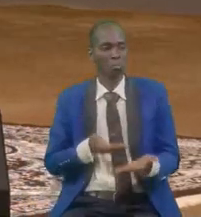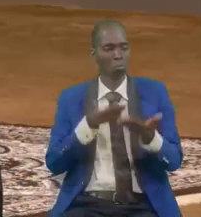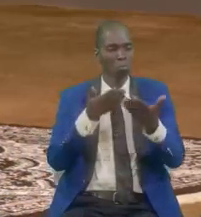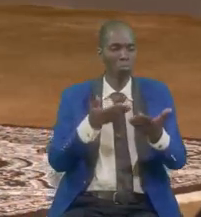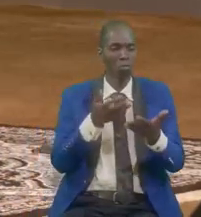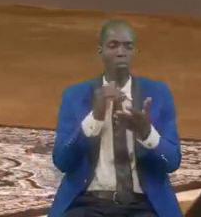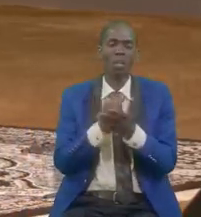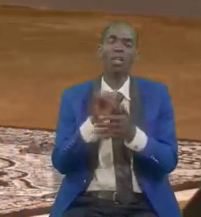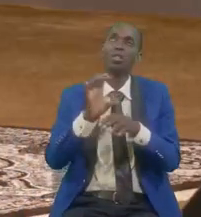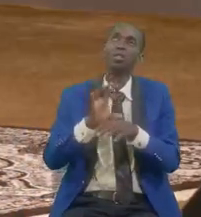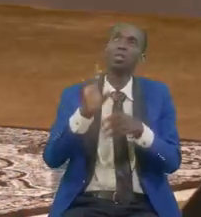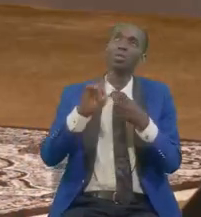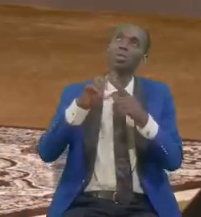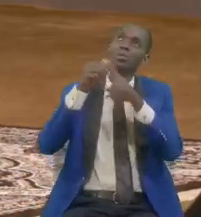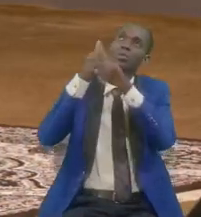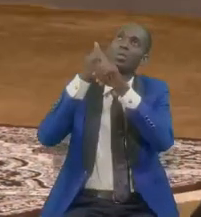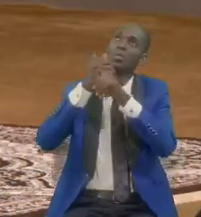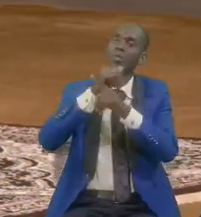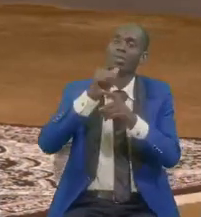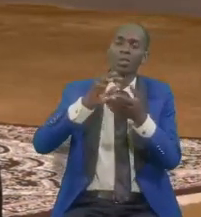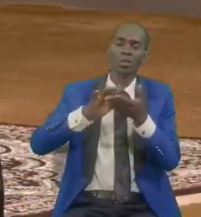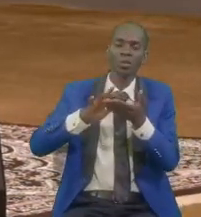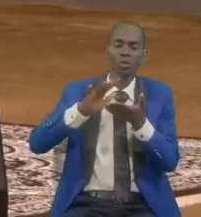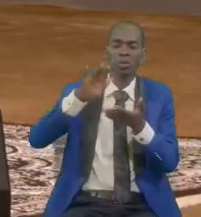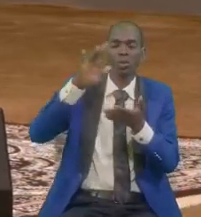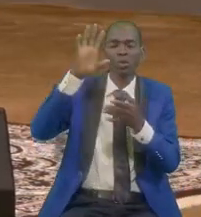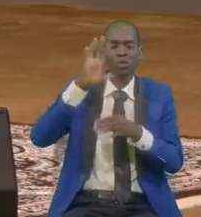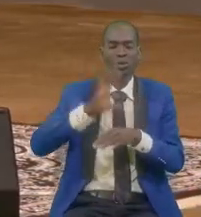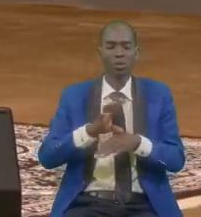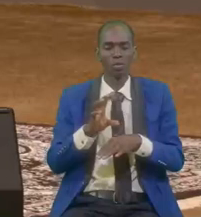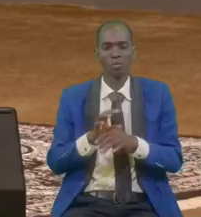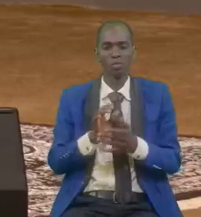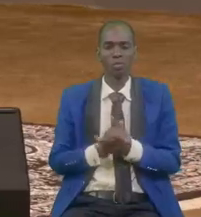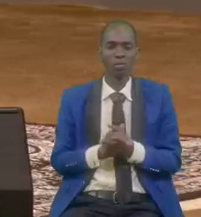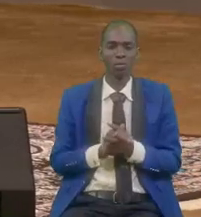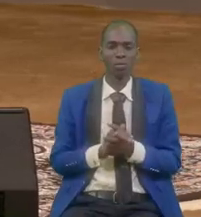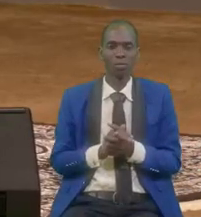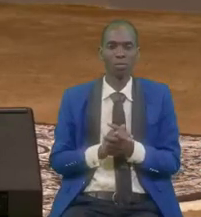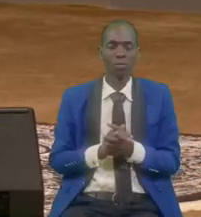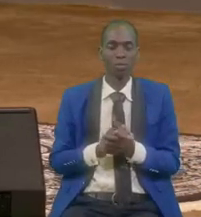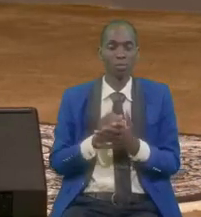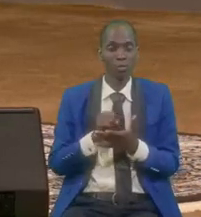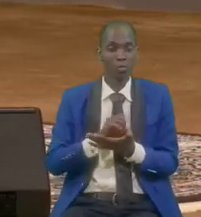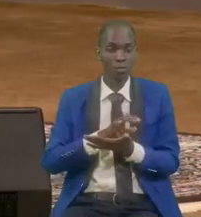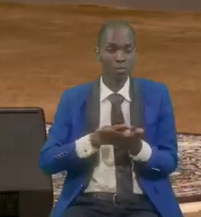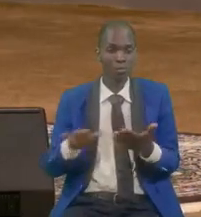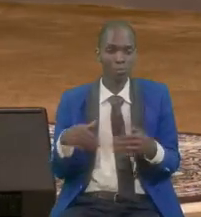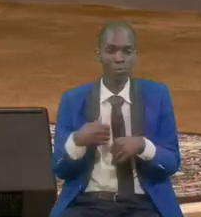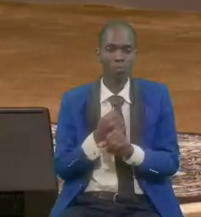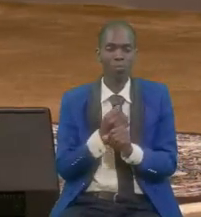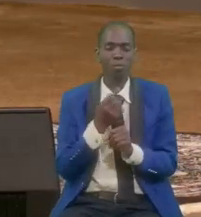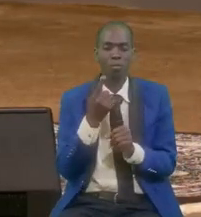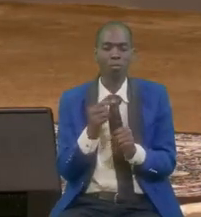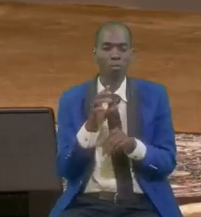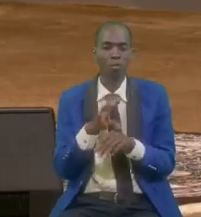devant lui cette Église glorieuse. La sanctification rend